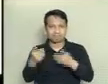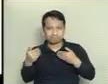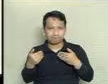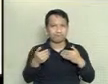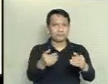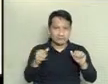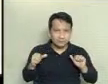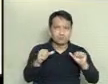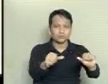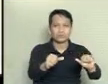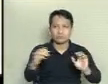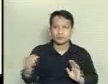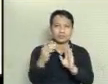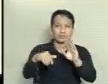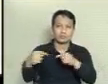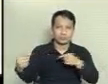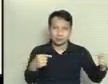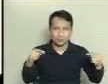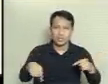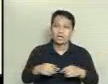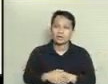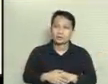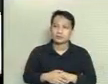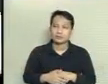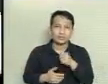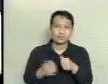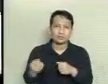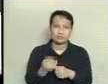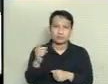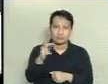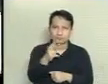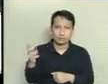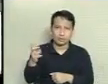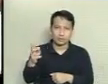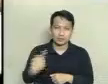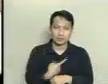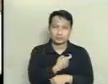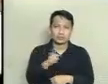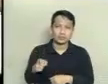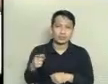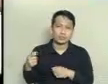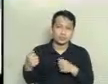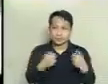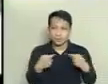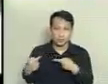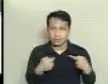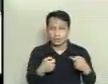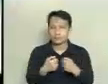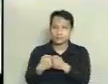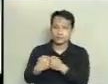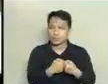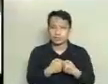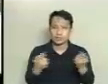demonstrador at harap ang lumaban sa mga otoridad. Higit 200 pa ang sugatan sa riot. Nataon ang